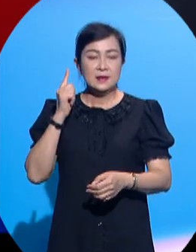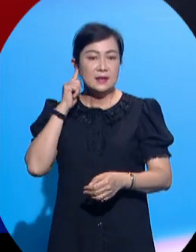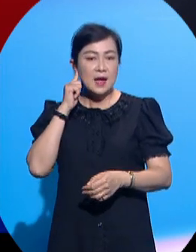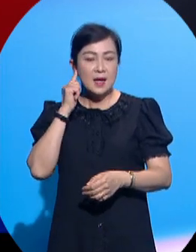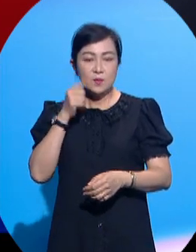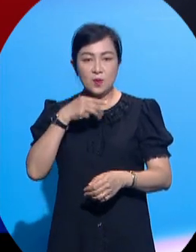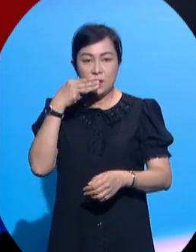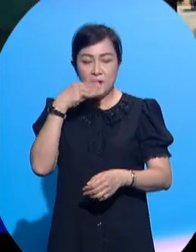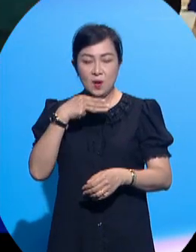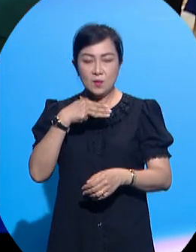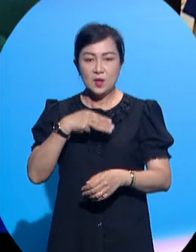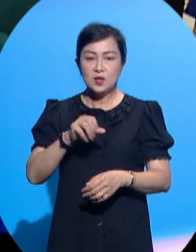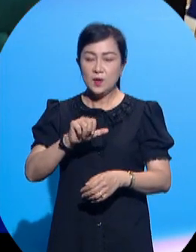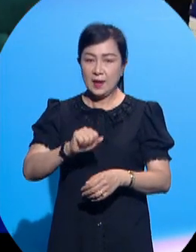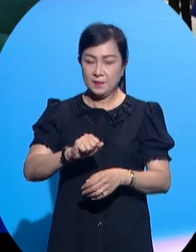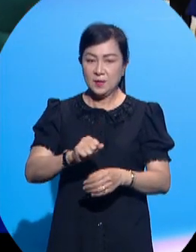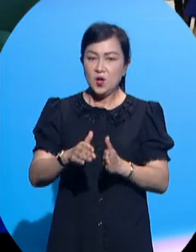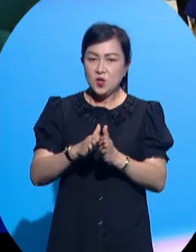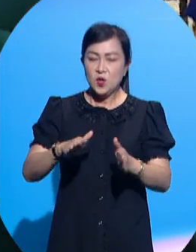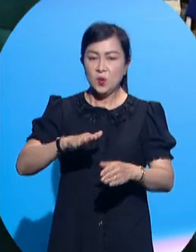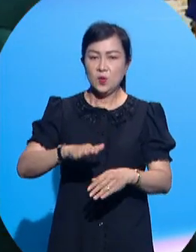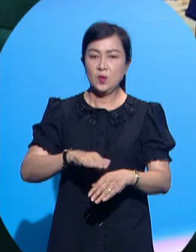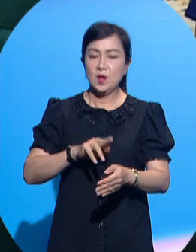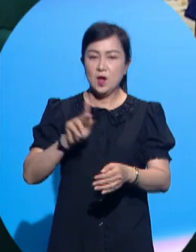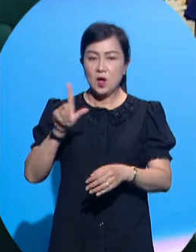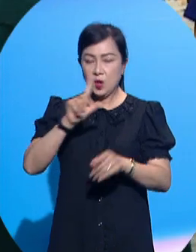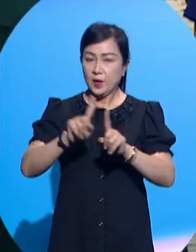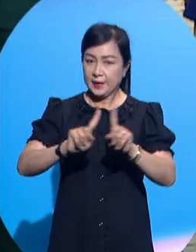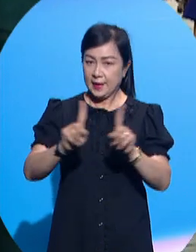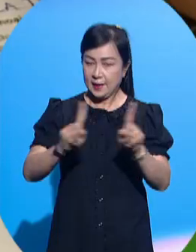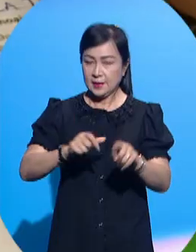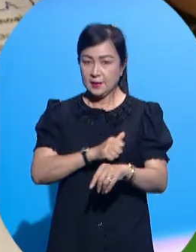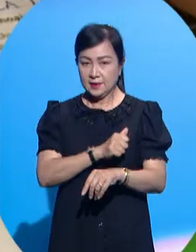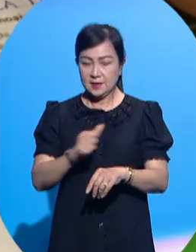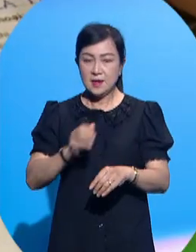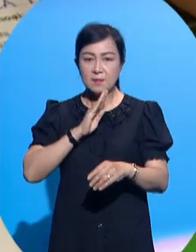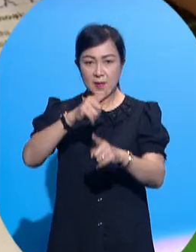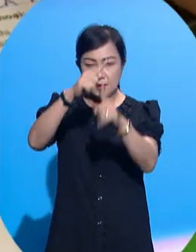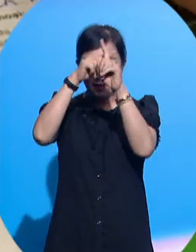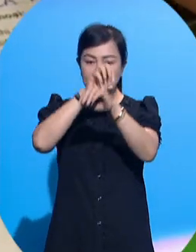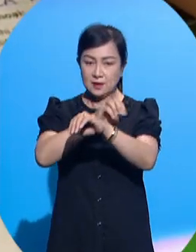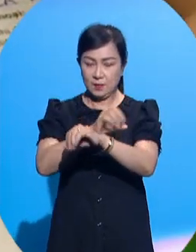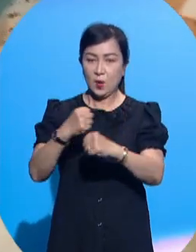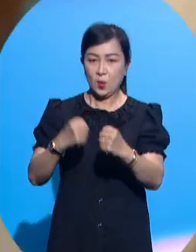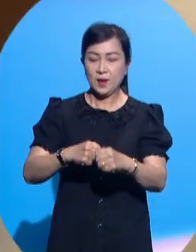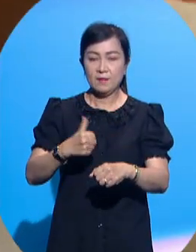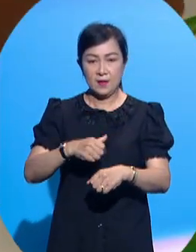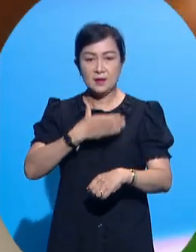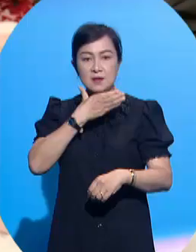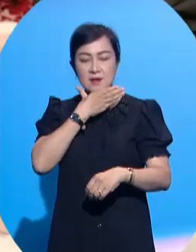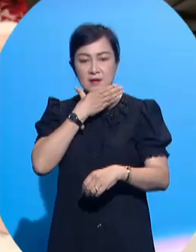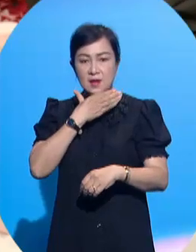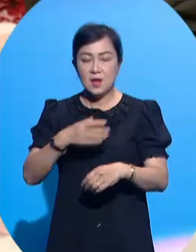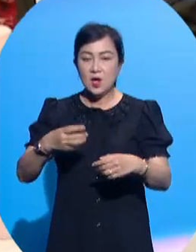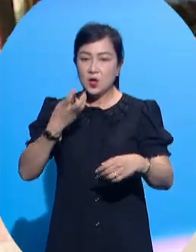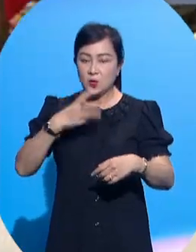chụp X-quang, siêu âm, điện tim, kiểm tra đường huyết. Ngoài ra, người dân còn được các bác sĩ tư vấn về sức khỏe và dinh dưỡng cũng như phát